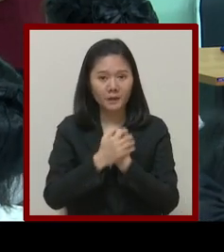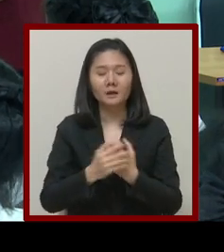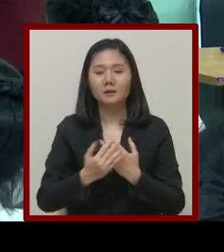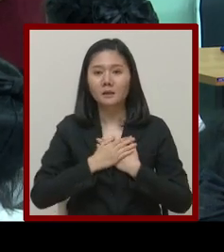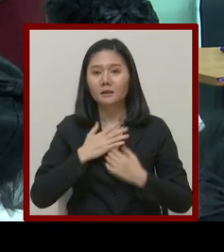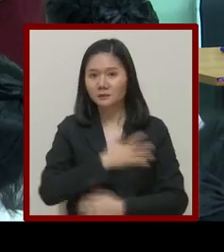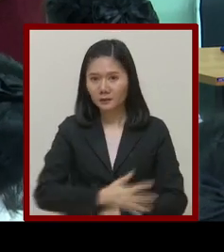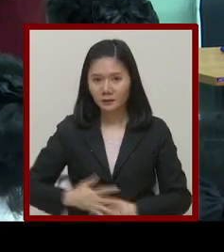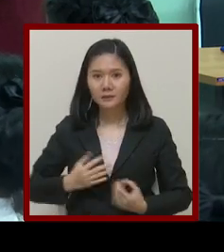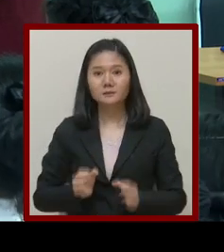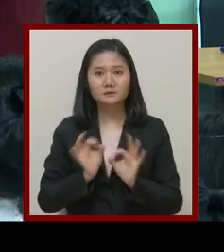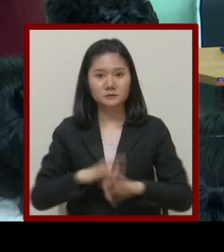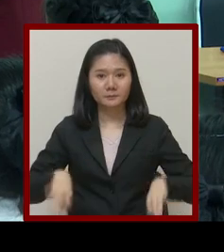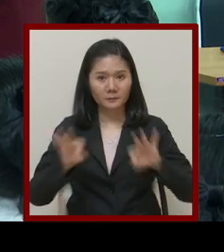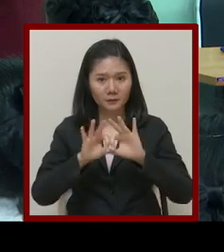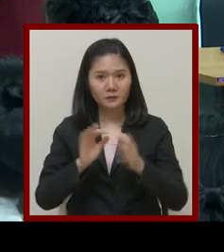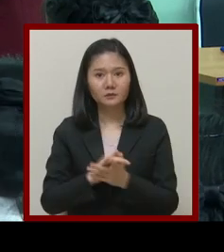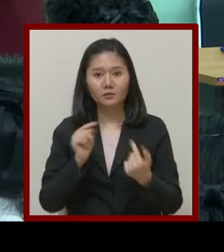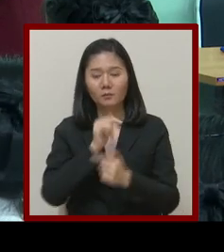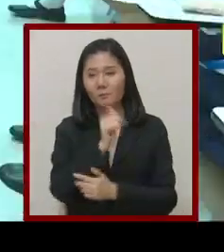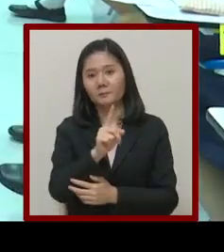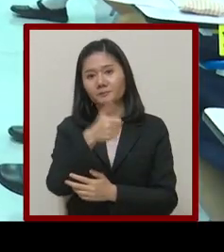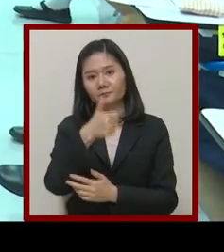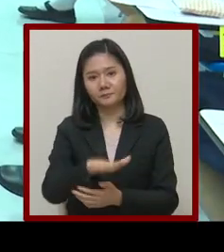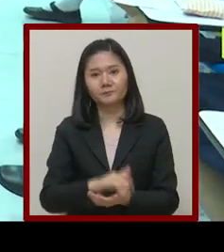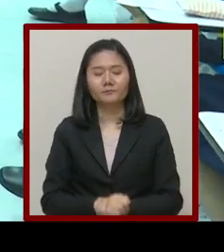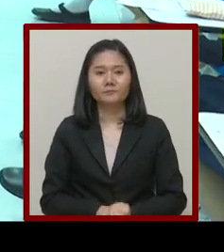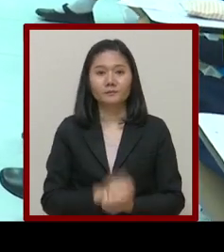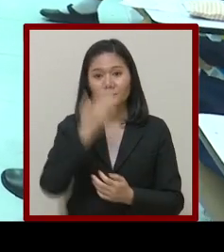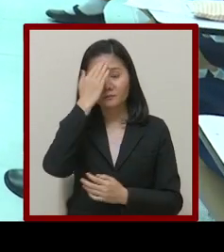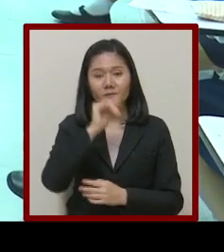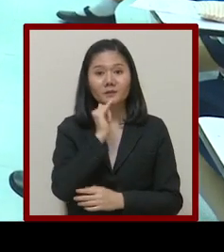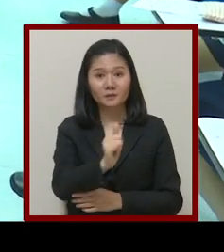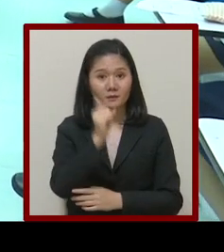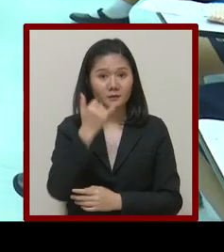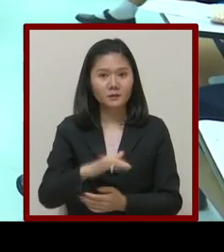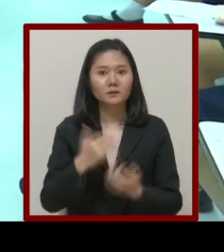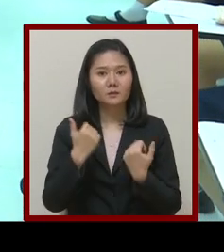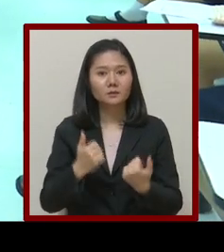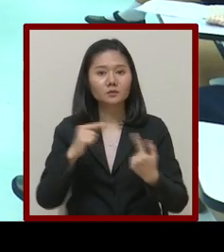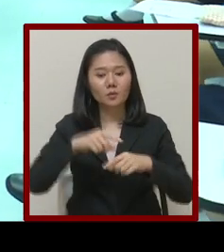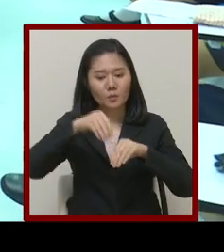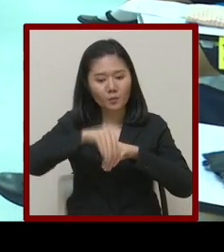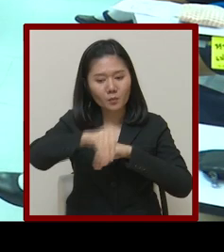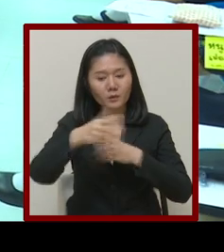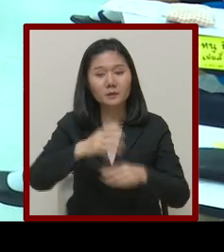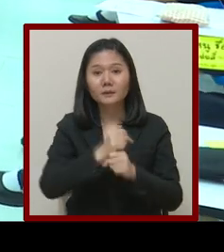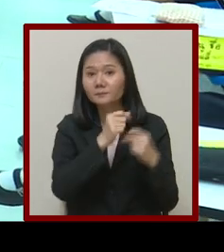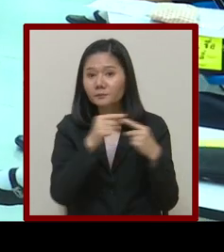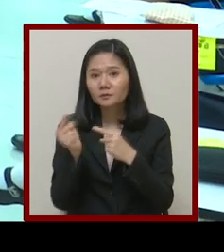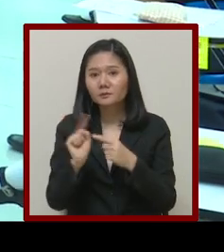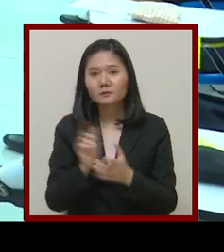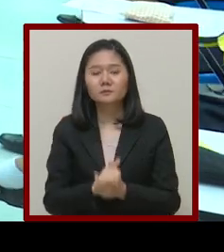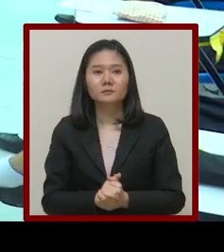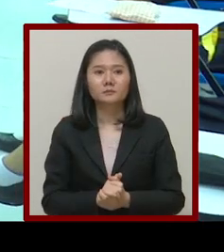พนี่สำคัญที่สุดเลยนะคะไม่งั้นจะไปไม่ได้เลยใช่ไหมคะเพราะว่าถ้าไปตรงนี้แล้วเนี่ยนอกจากปลูกแล้วต้องทำอะไรต่อ